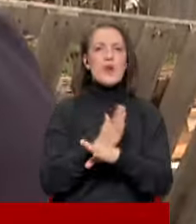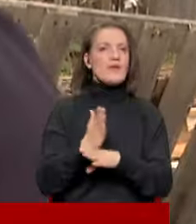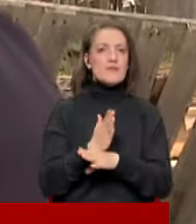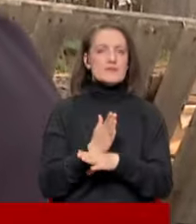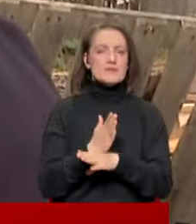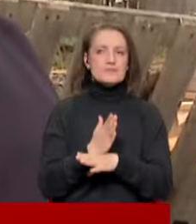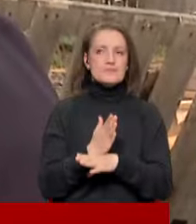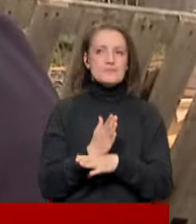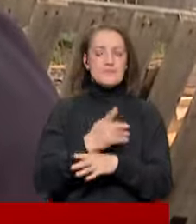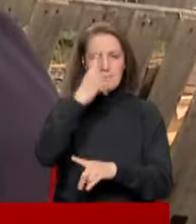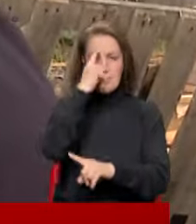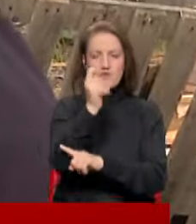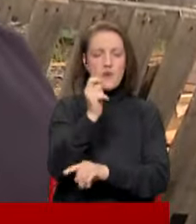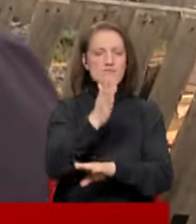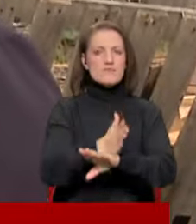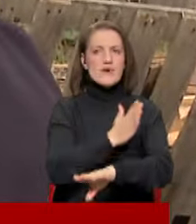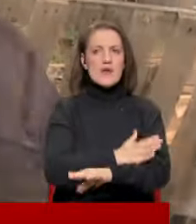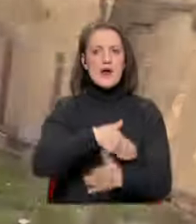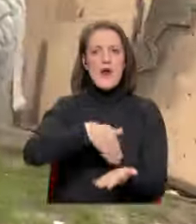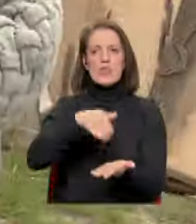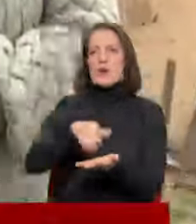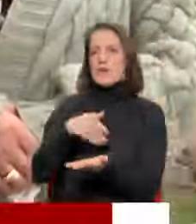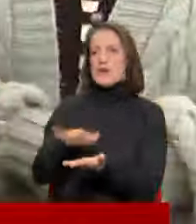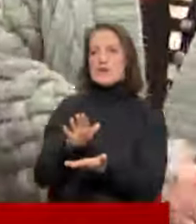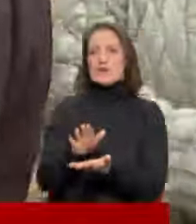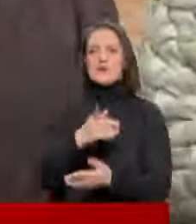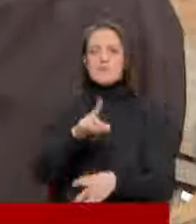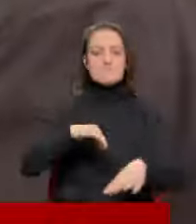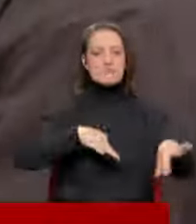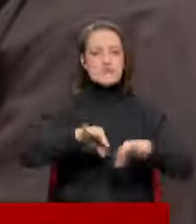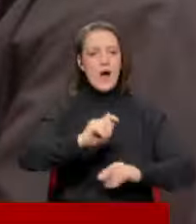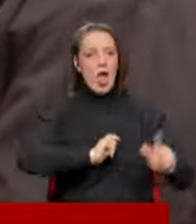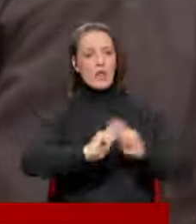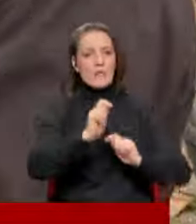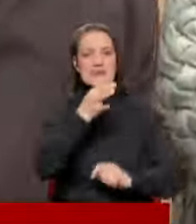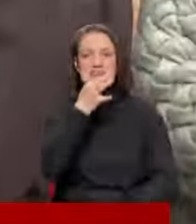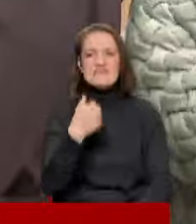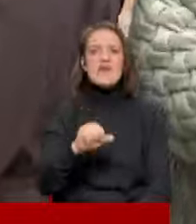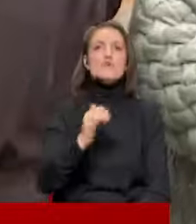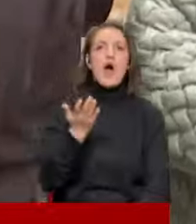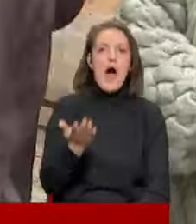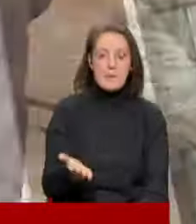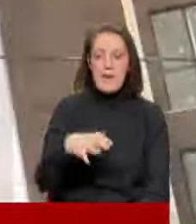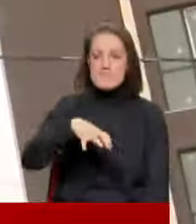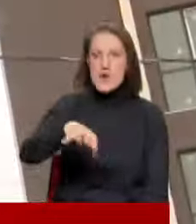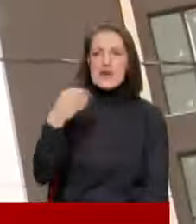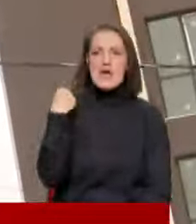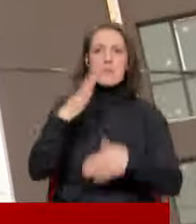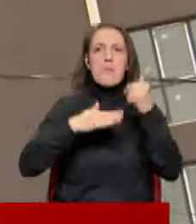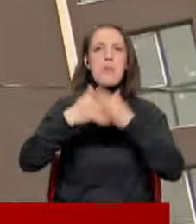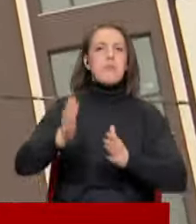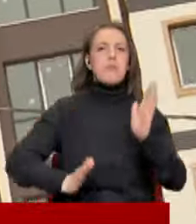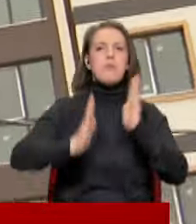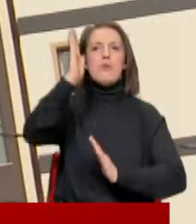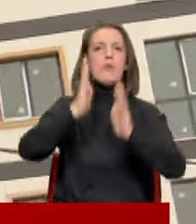nedense başvuran vatandaşlarımıza Red geliyor mahallelinin müteahit anlaşmasına izin verilmiyor ama bölgede yeni binalar da